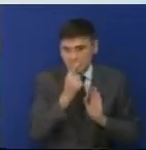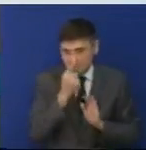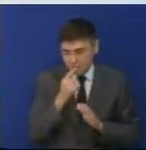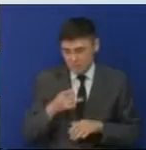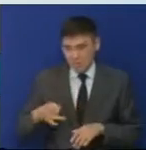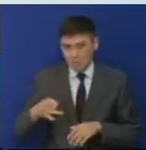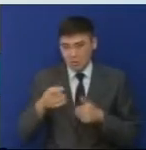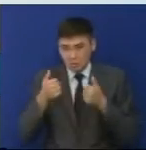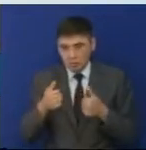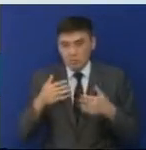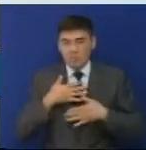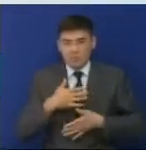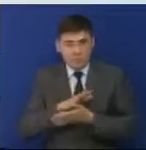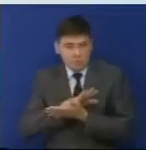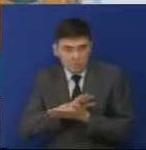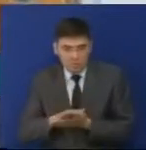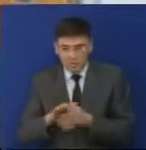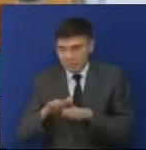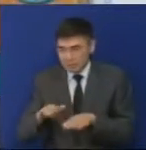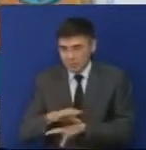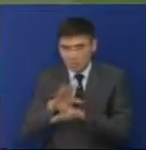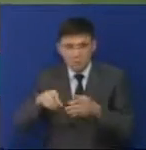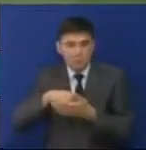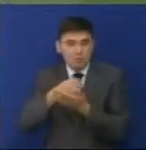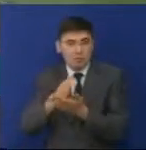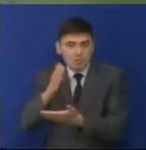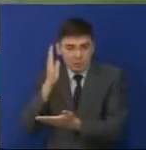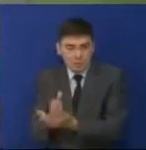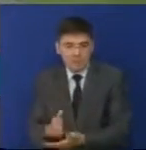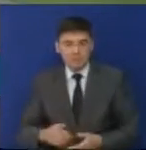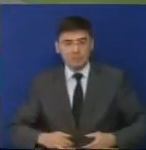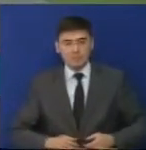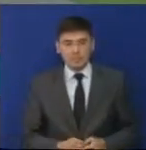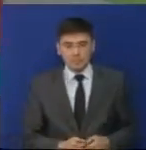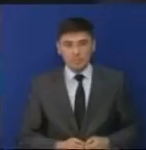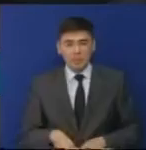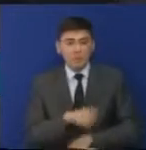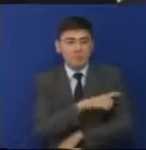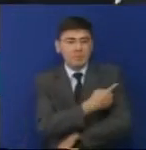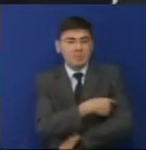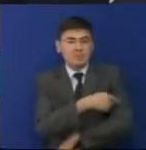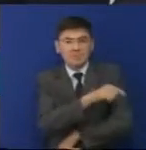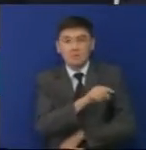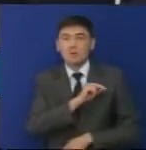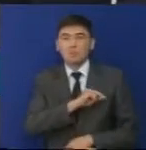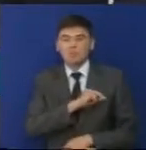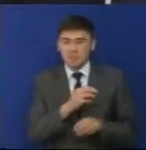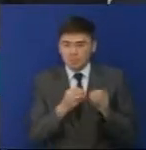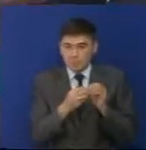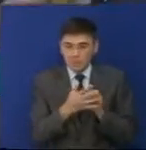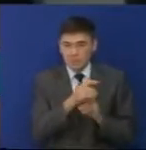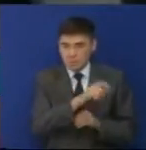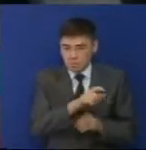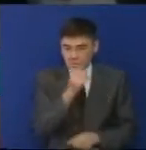ауа, балаларға барлық жағдай қарастырылған. Жалпы медицина саласының 15 қызметкері пәтерлі болды.